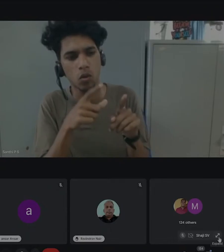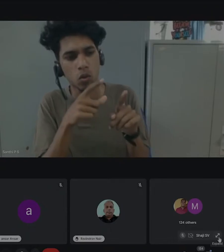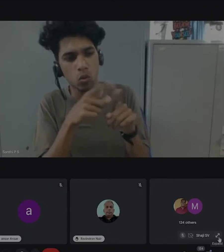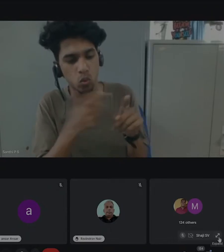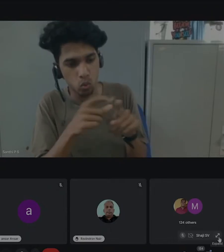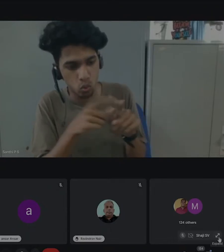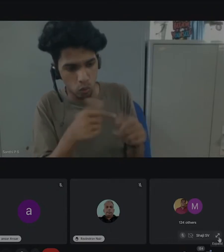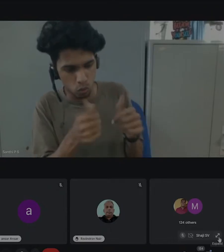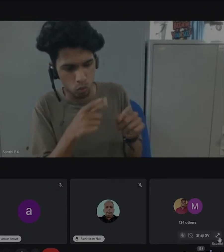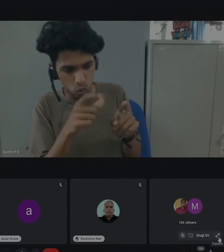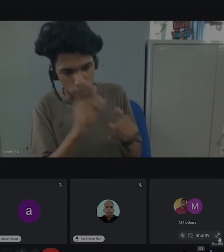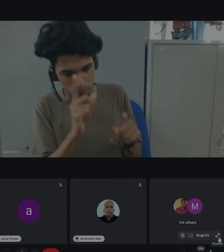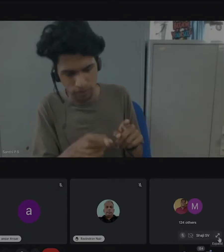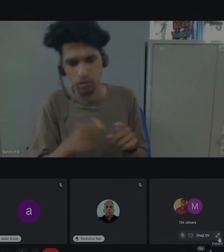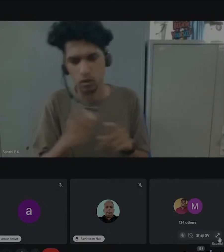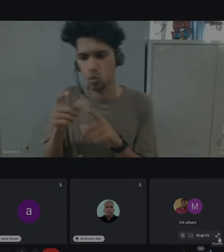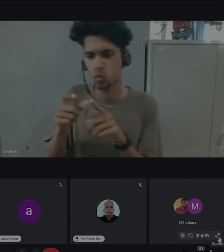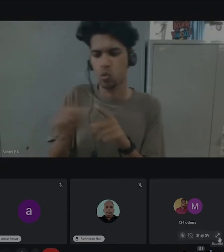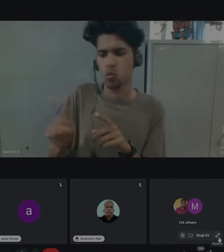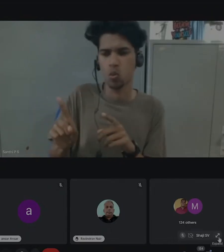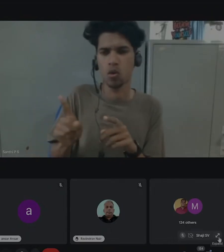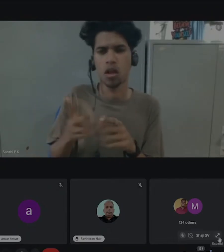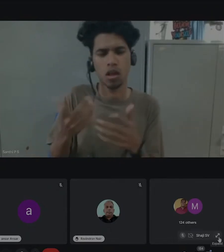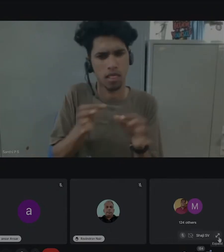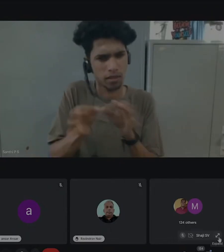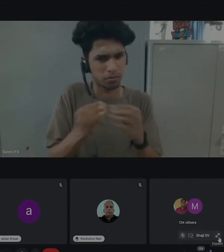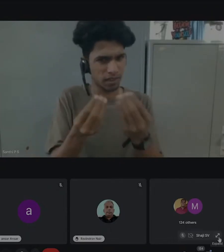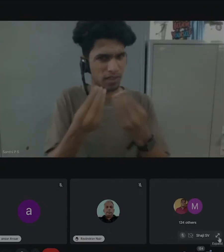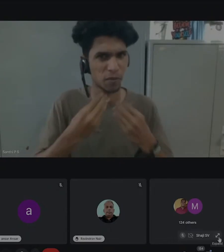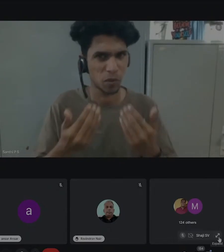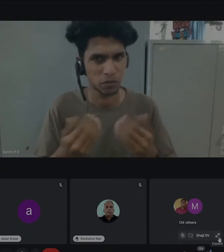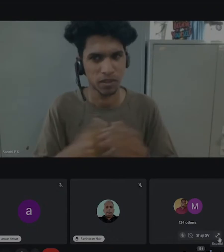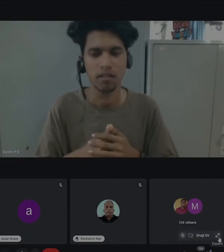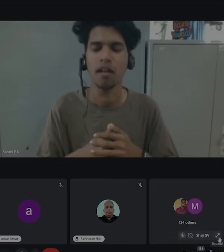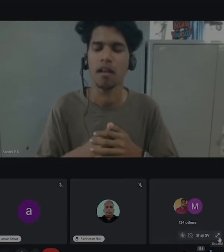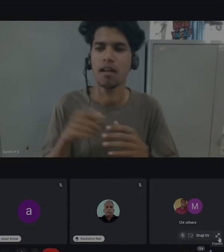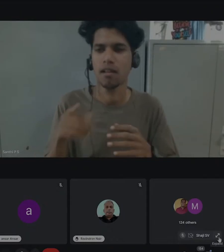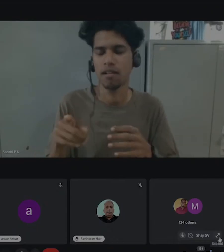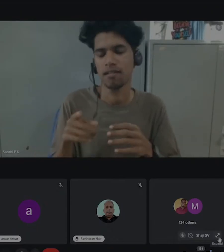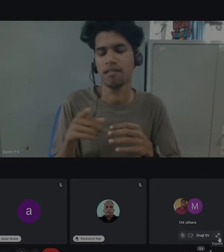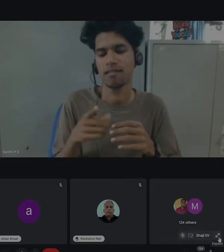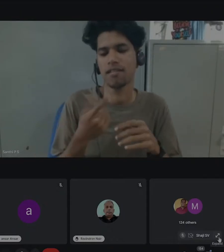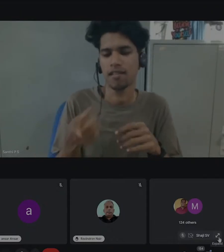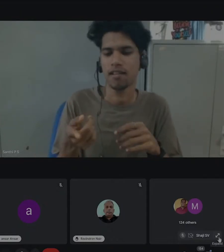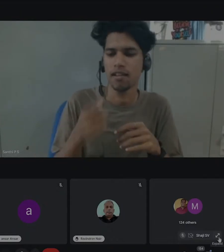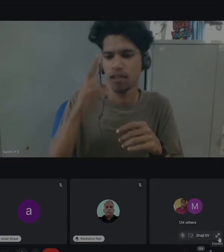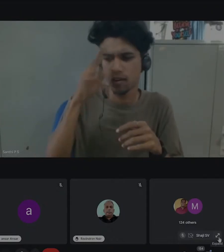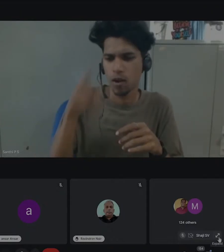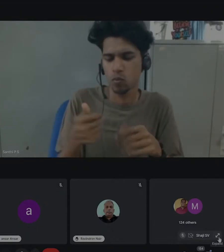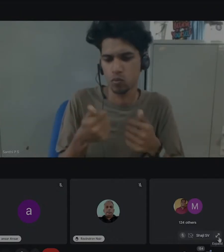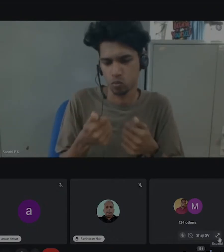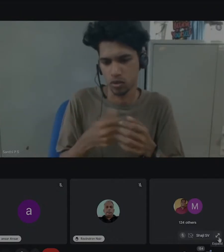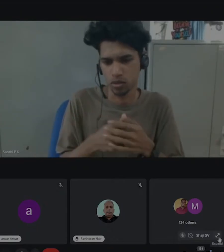ചെയ്യേണ്ടതല്ലാത്തതുമായ കാര്യങ്ങൾ എന്തൊക്കെയാണെന്നുള്ളത് ഒന്ന് വിശദീകരിക്കാം. അത് വളരെ റെലവെന്റ് ആയിട്ടുള്ള ഒരു ചോദ്യമാണ്. നമുക്ക് എന്ത്